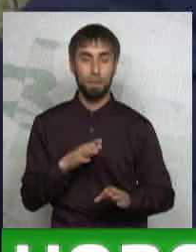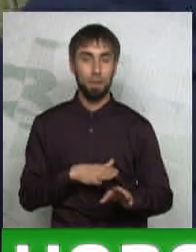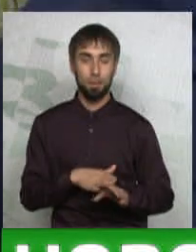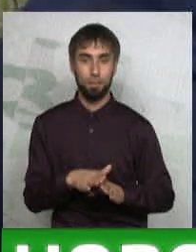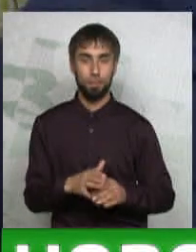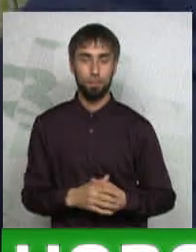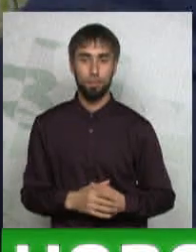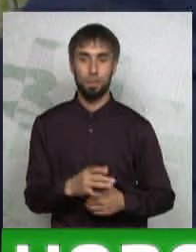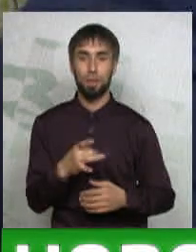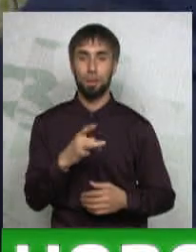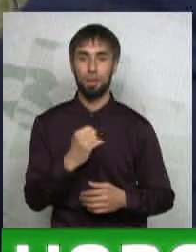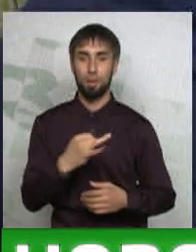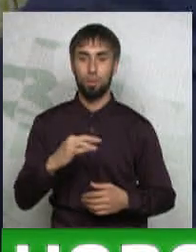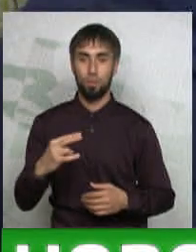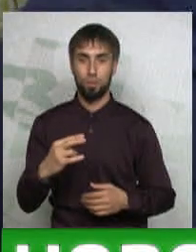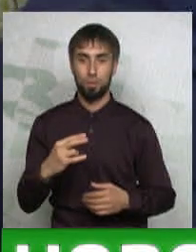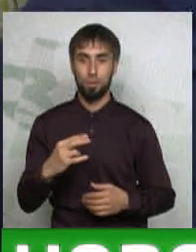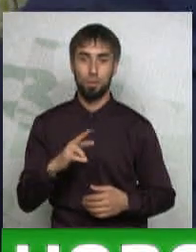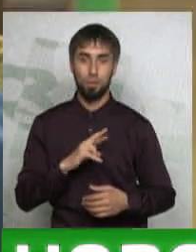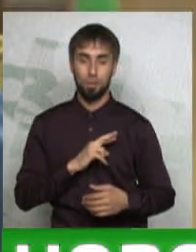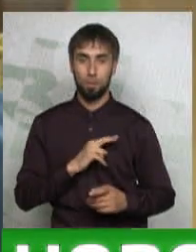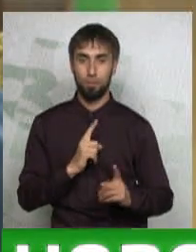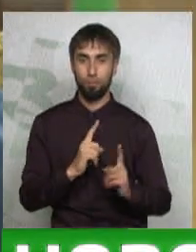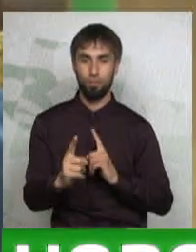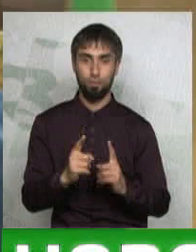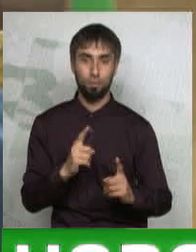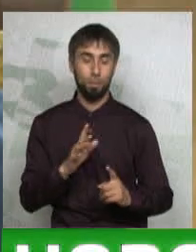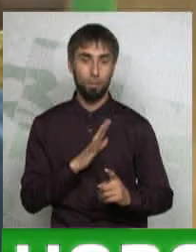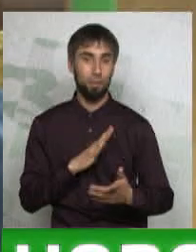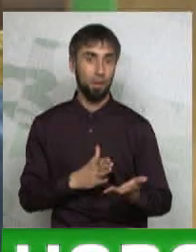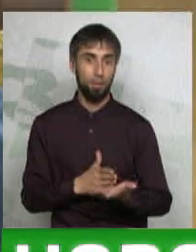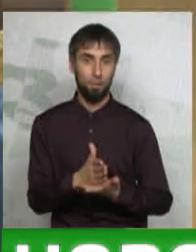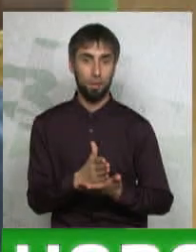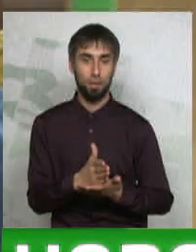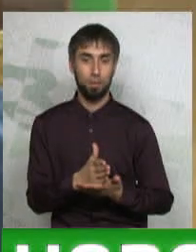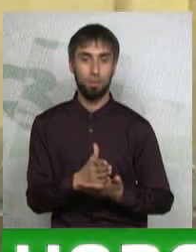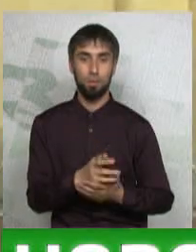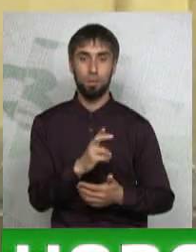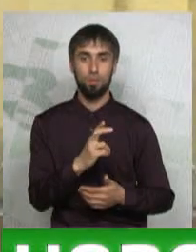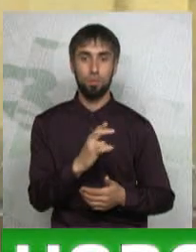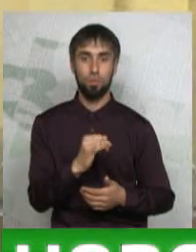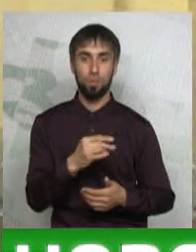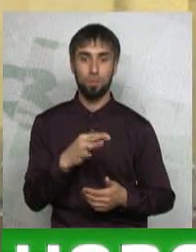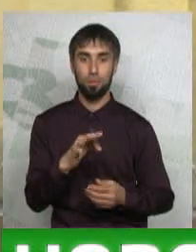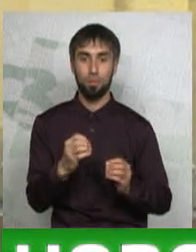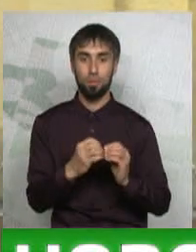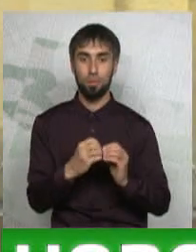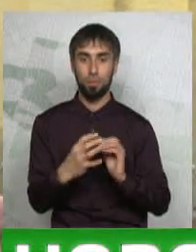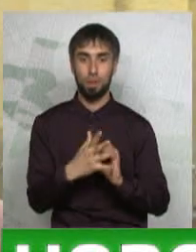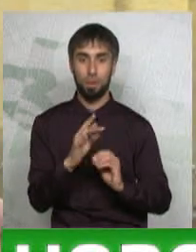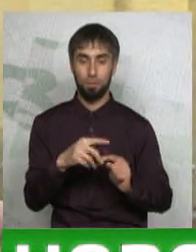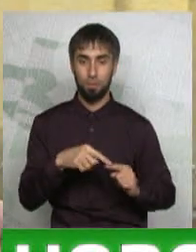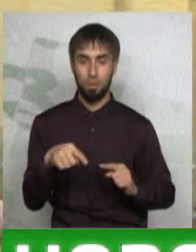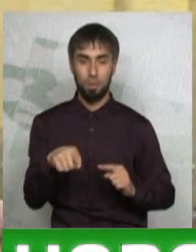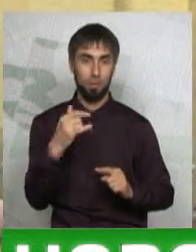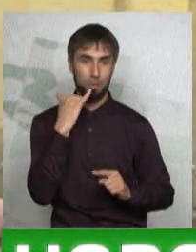целые районы, а я передвигаюсь, выезжаешь тут буквально там 10-15 километров, и